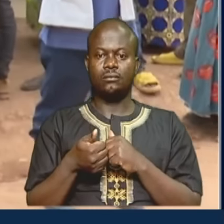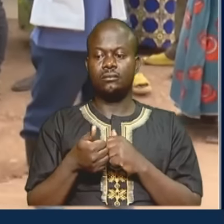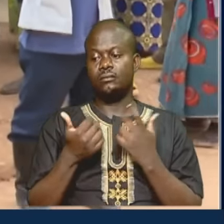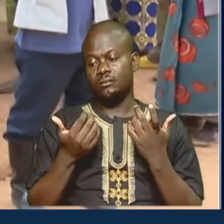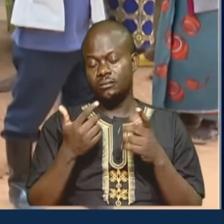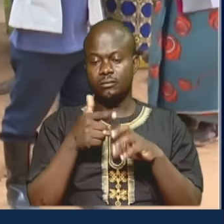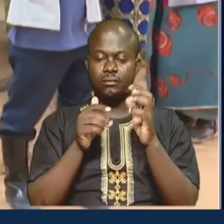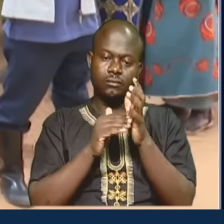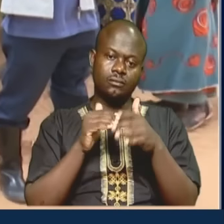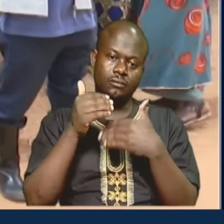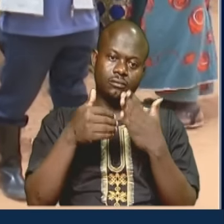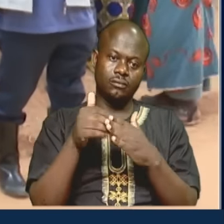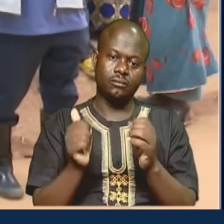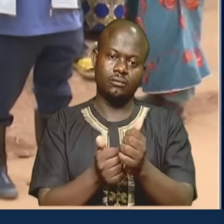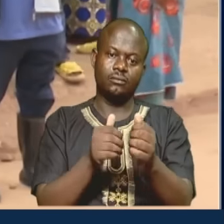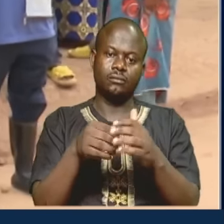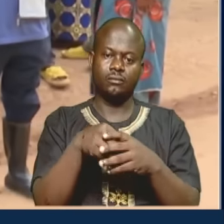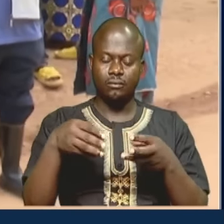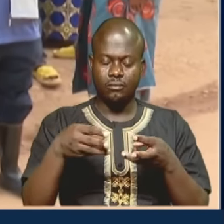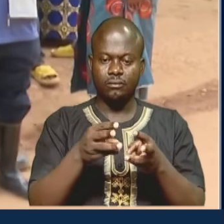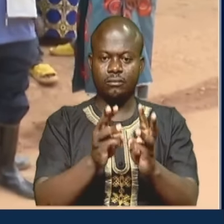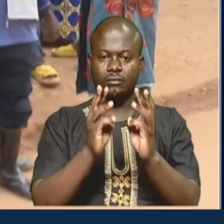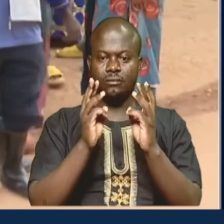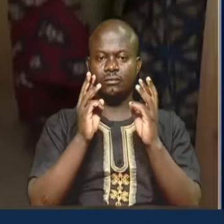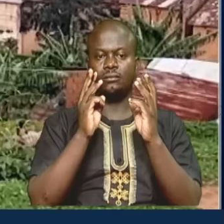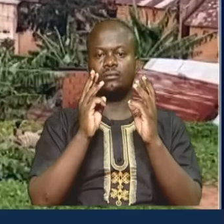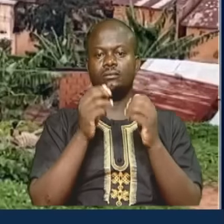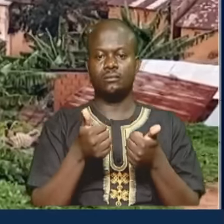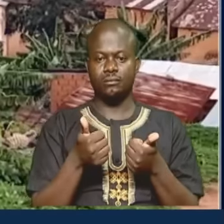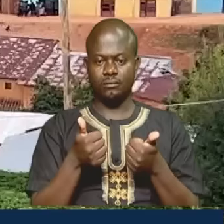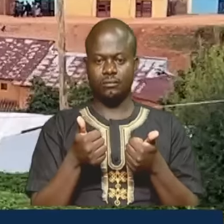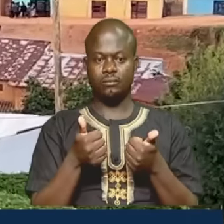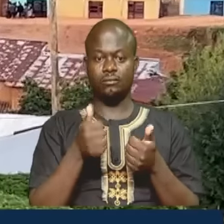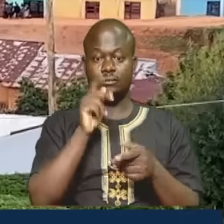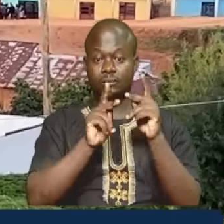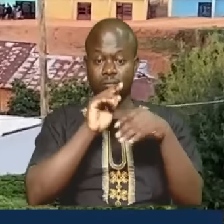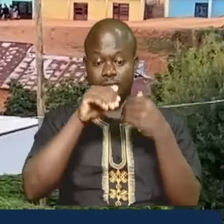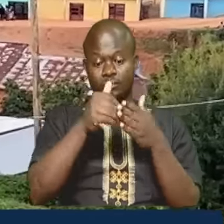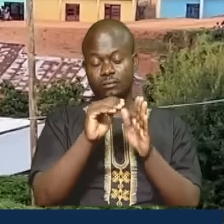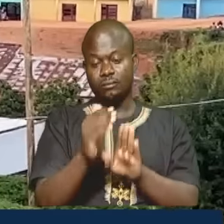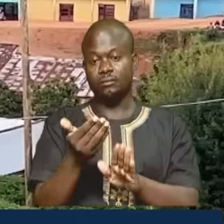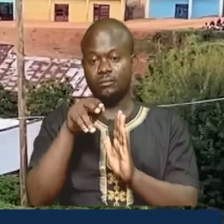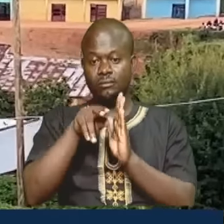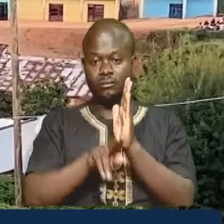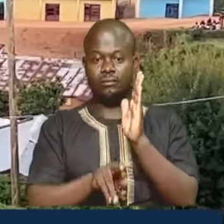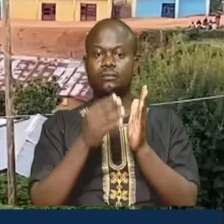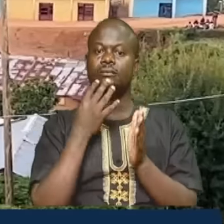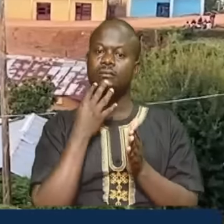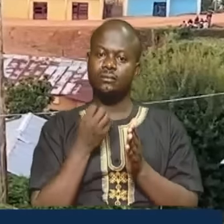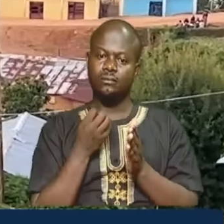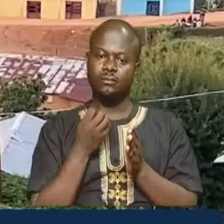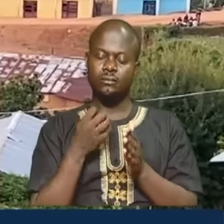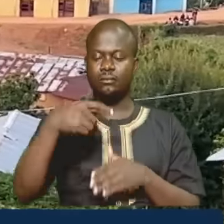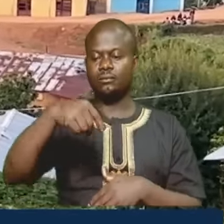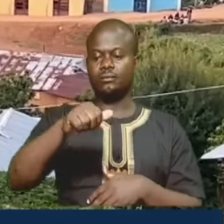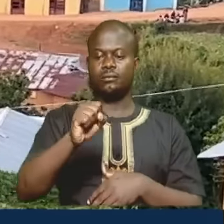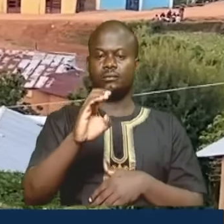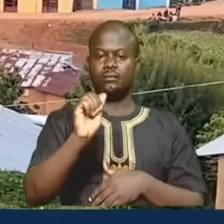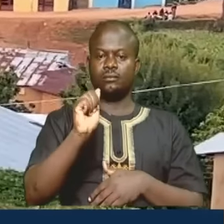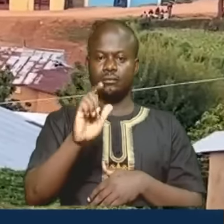kandi tukabaherekeza mu buryo bukwiye. Abitabye Imana barashyingurwa kuri uyu wa kane. Pasco